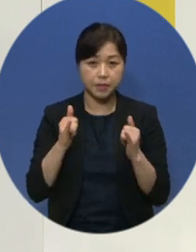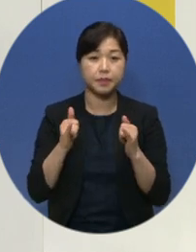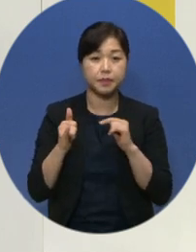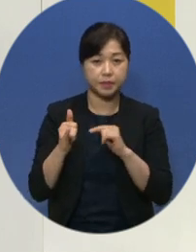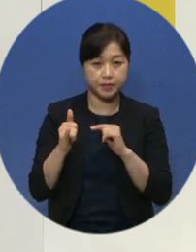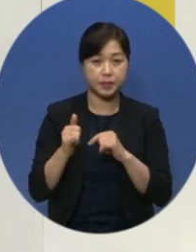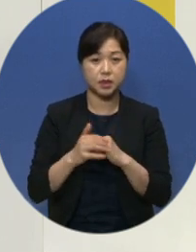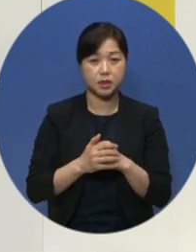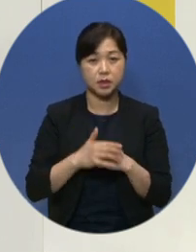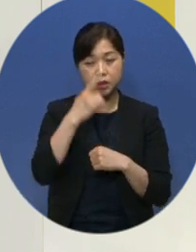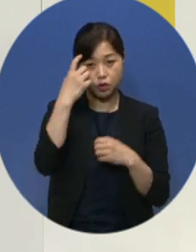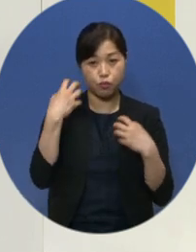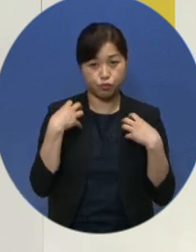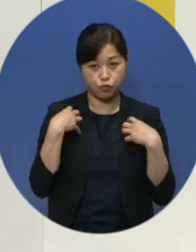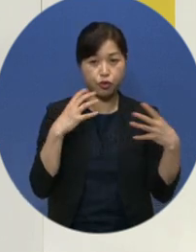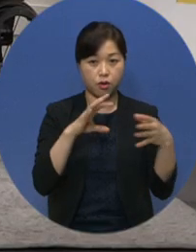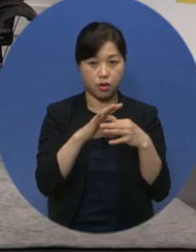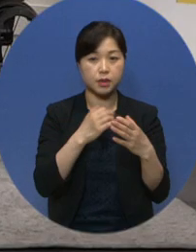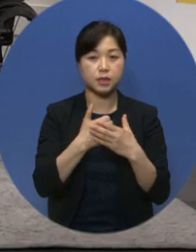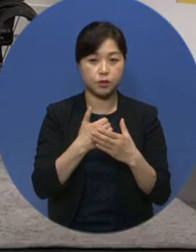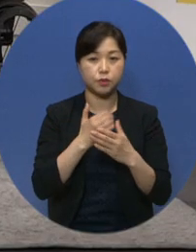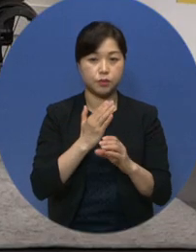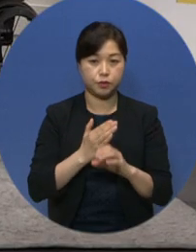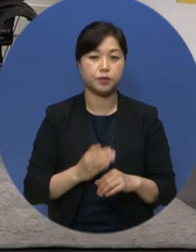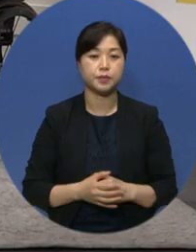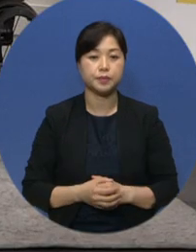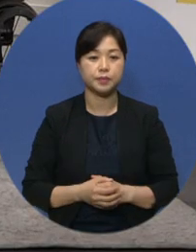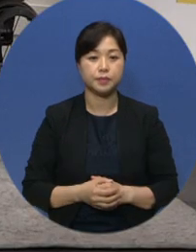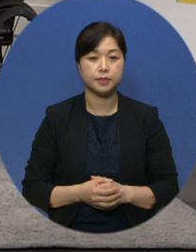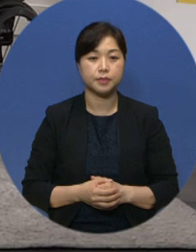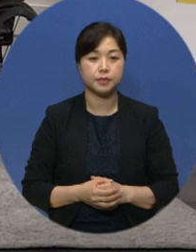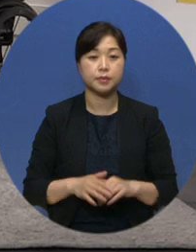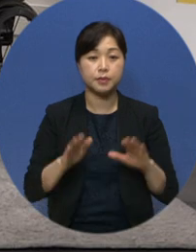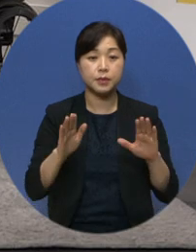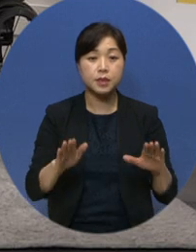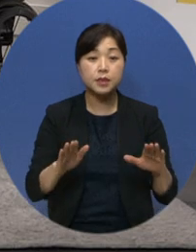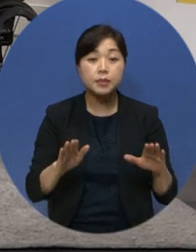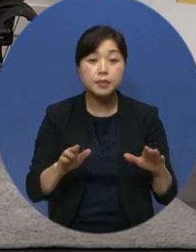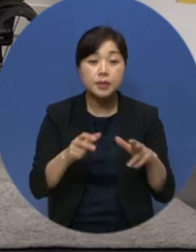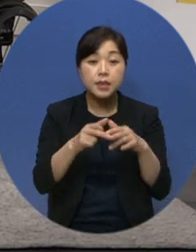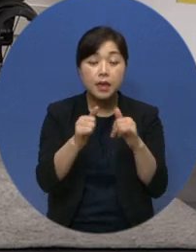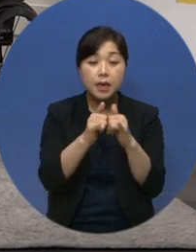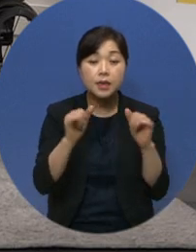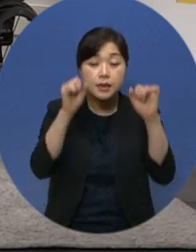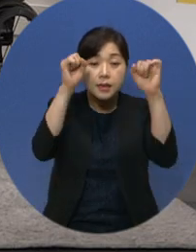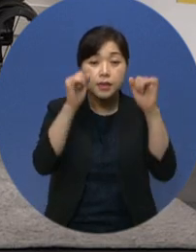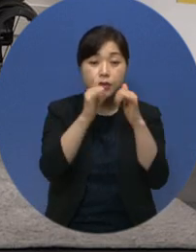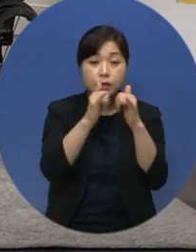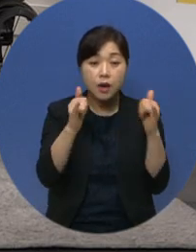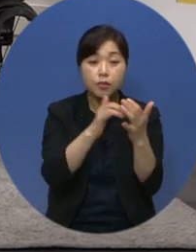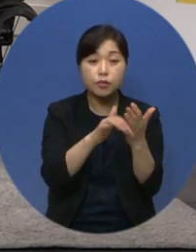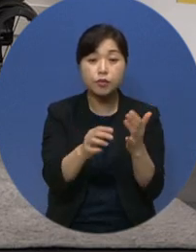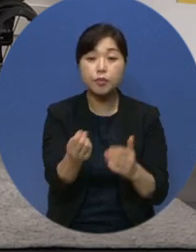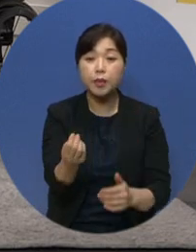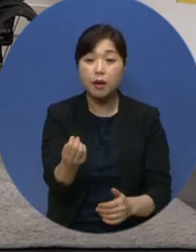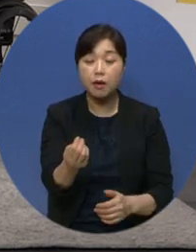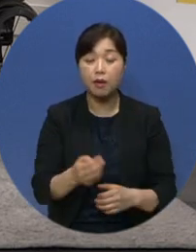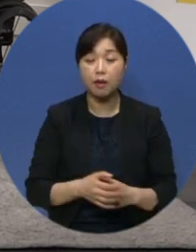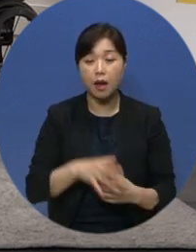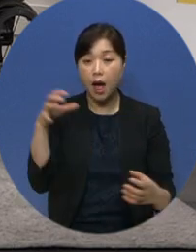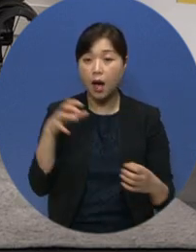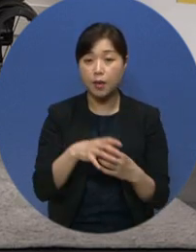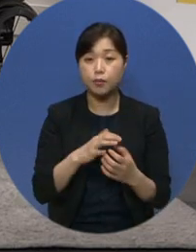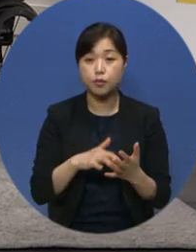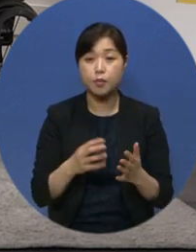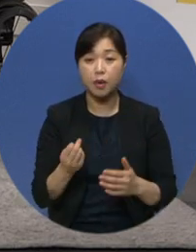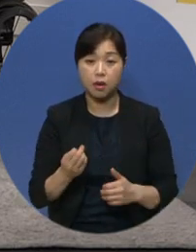정부에서도 지원을 하고 있습니다 지금 그 장애인 드 체육인 2 총 몇 명이나